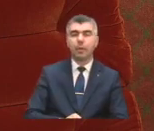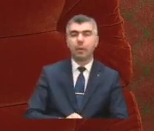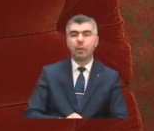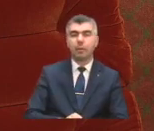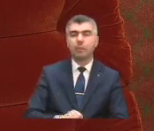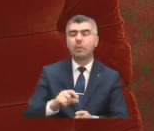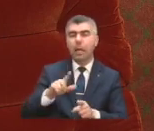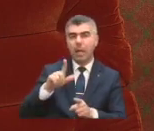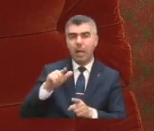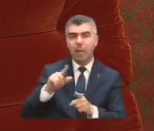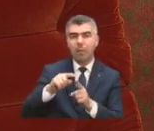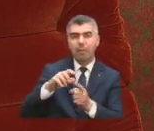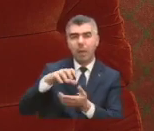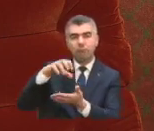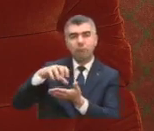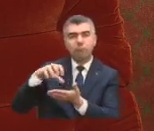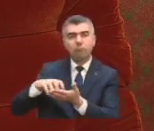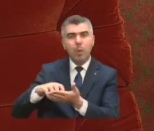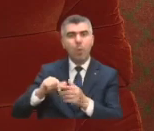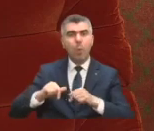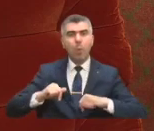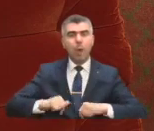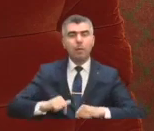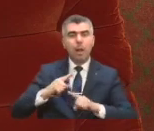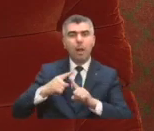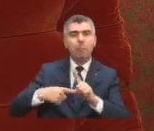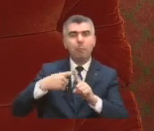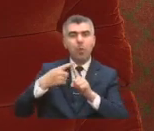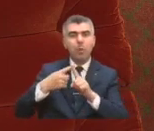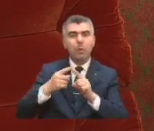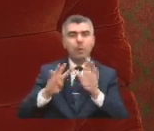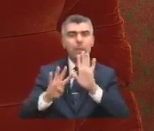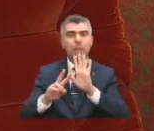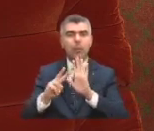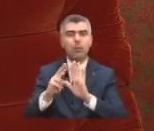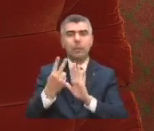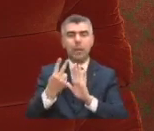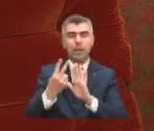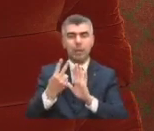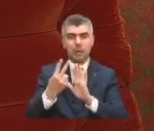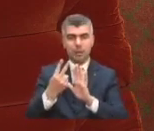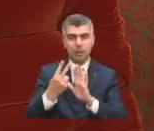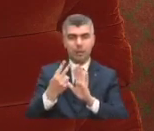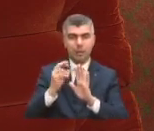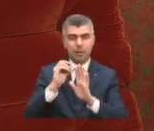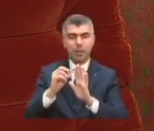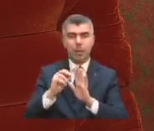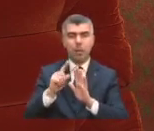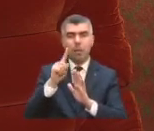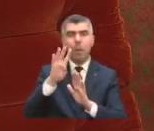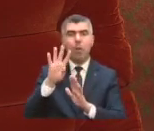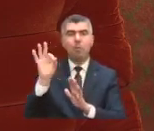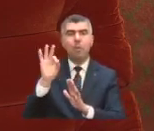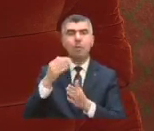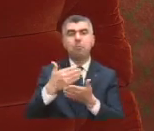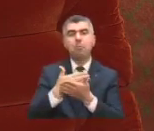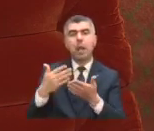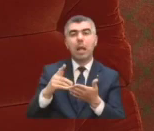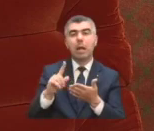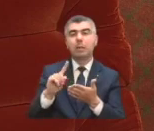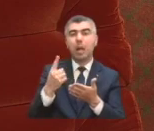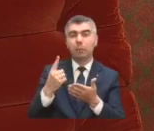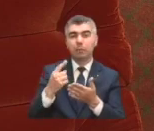والمؤسسات العمومية عرفت ارتفاع من 92 إلى 140 مليار درهم.